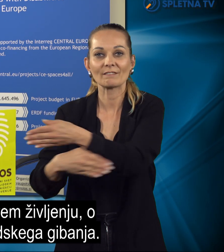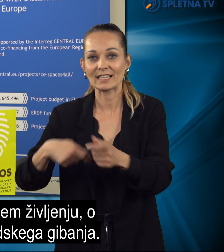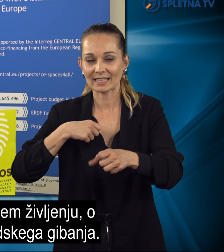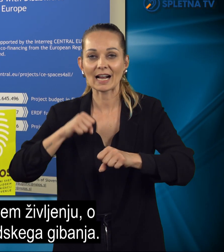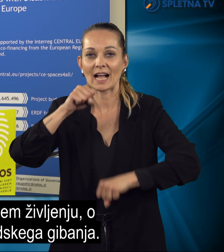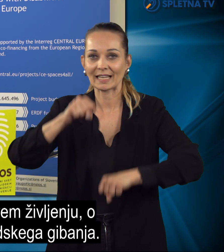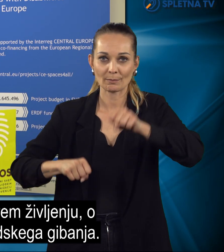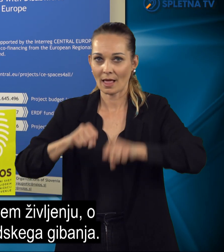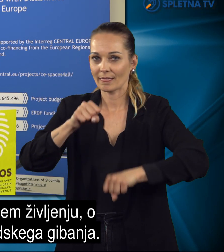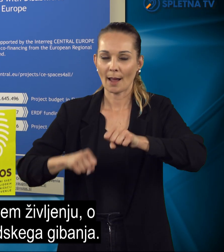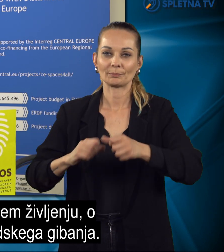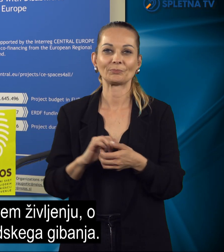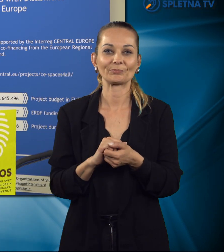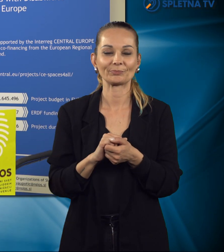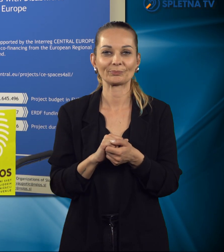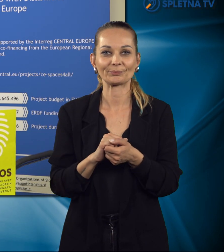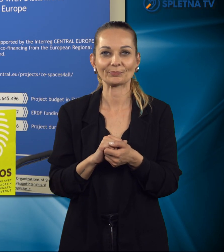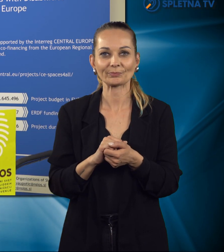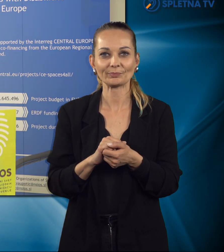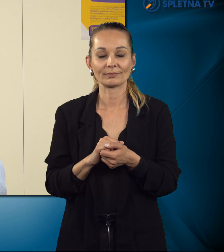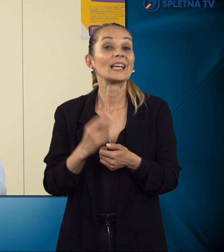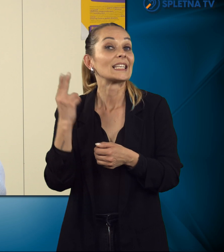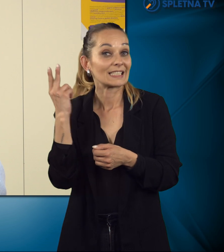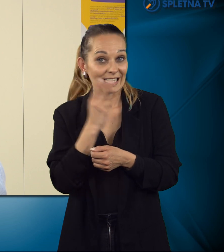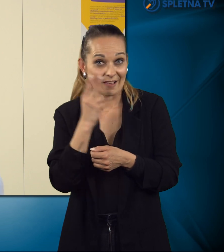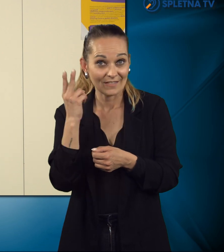tega invalidskega gibanja.